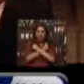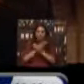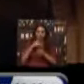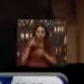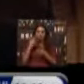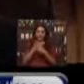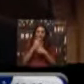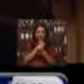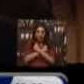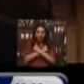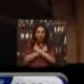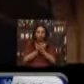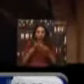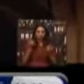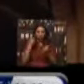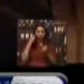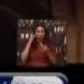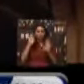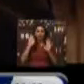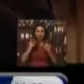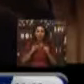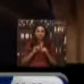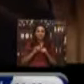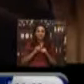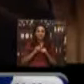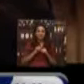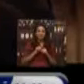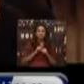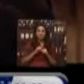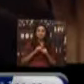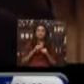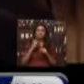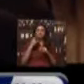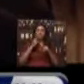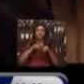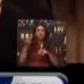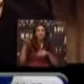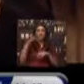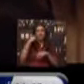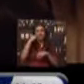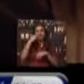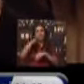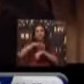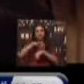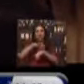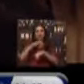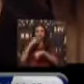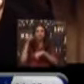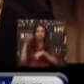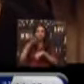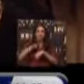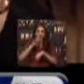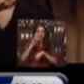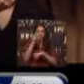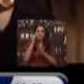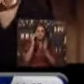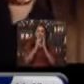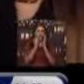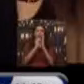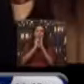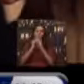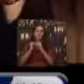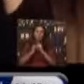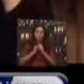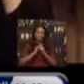كل يوم كان يحصل حاجه. وانا لما عييت فضل الاستوديو محطوط على حساب المنتج 15